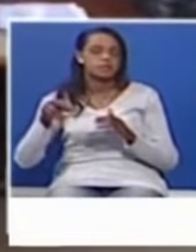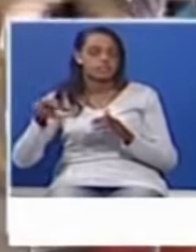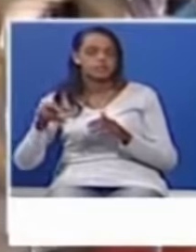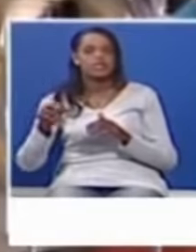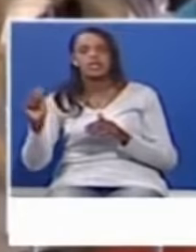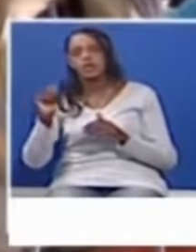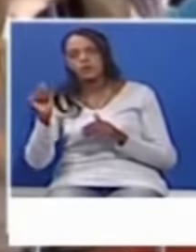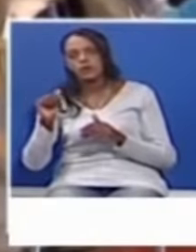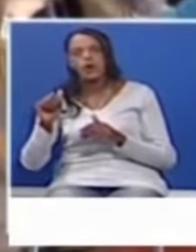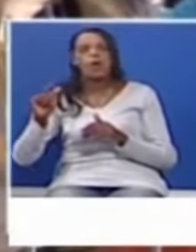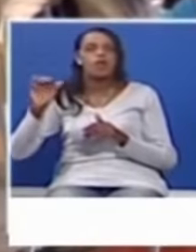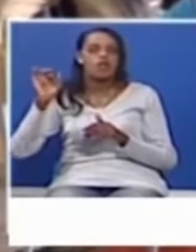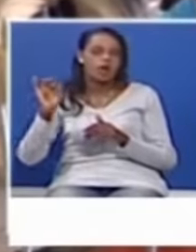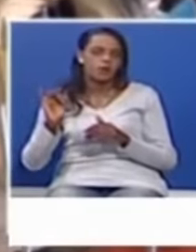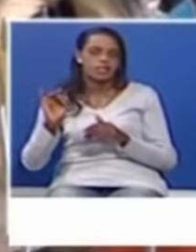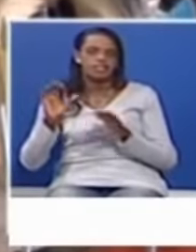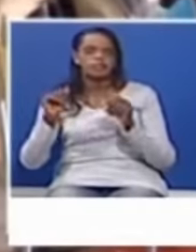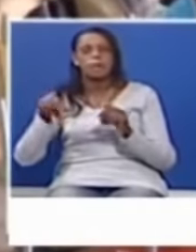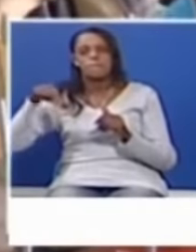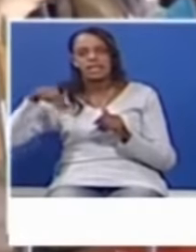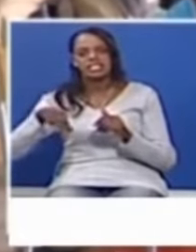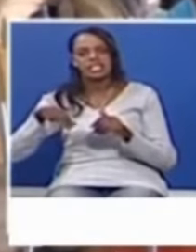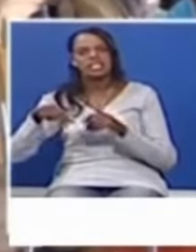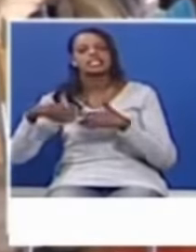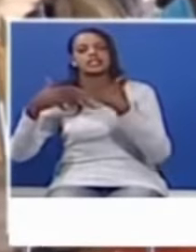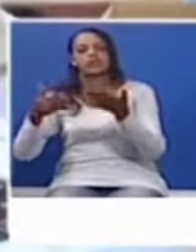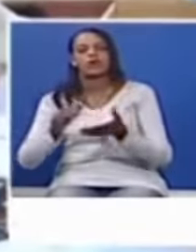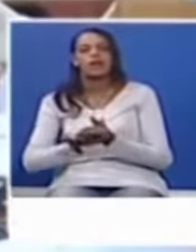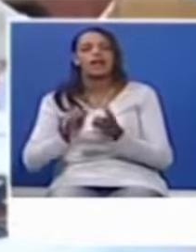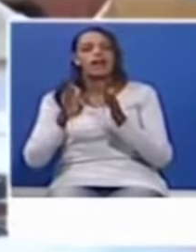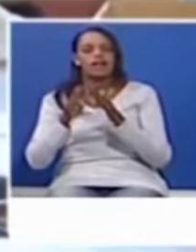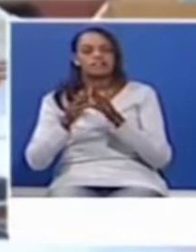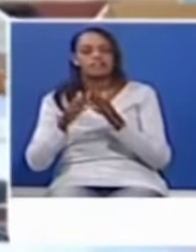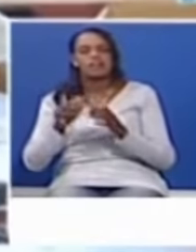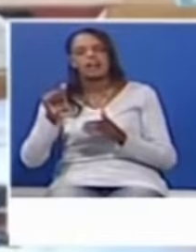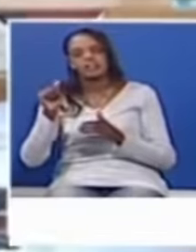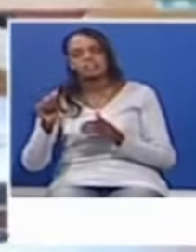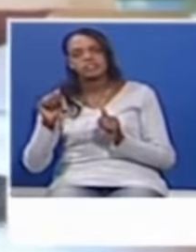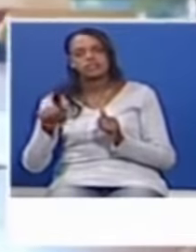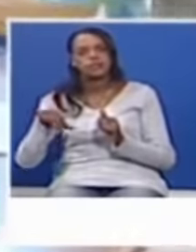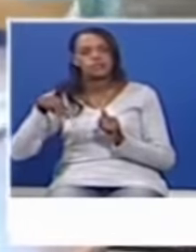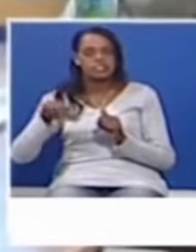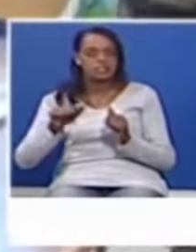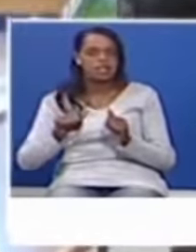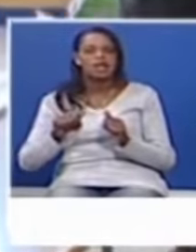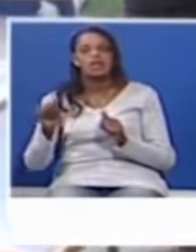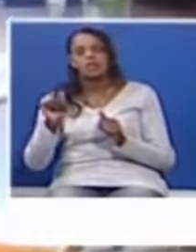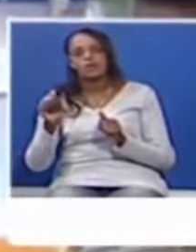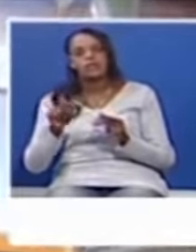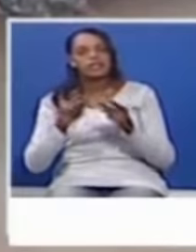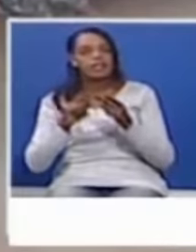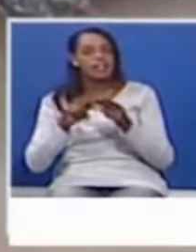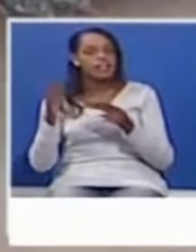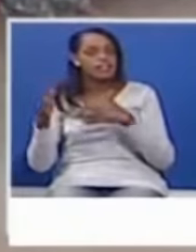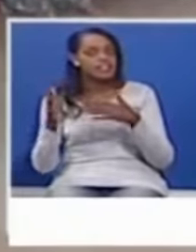انبيتو لاوغين عد بخخين بلزان كم التخايا دي عدتات عد العدا عد مزامات انبيتو اندما كالأي قزي كم